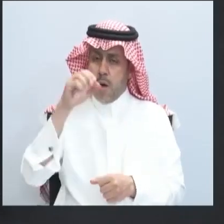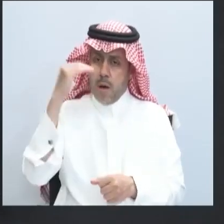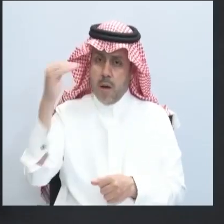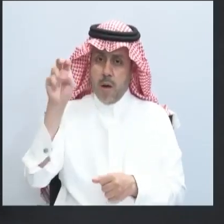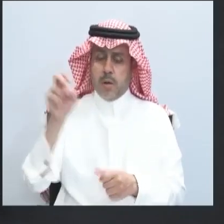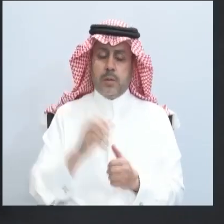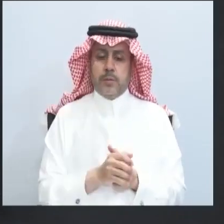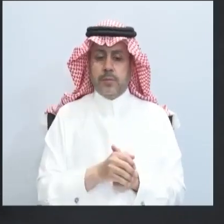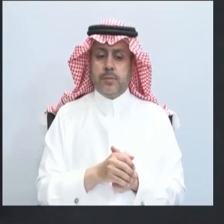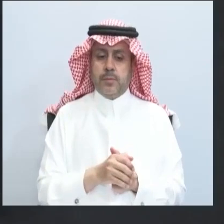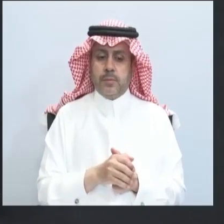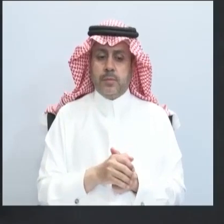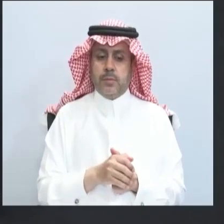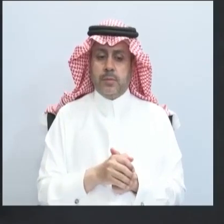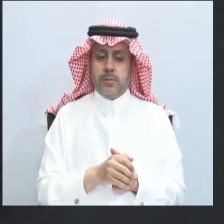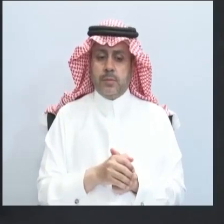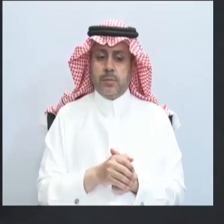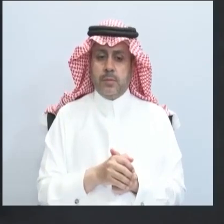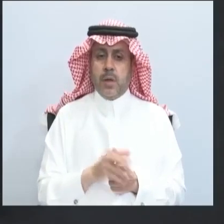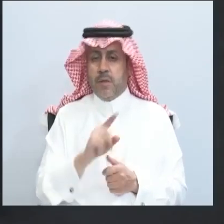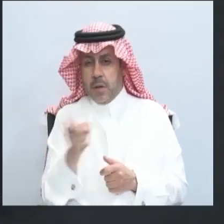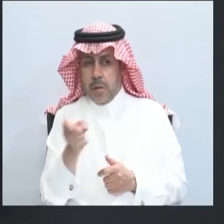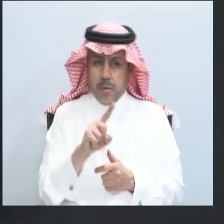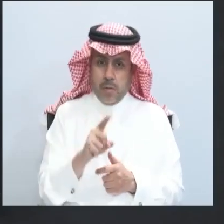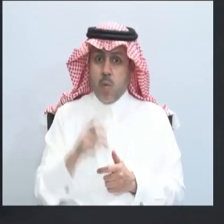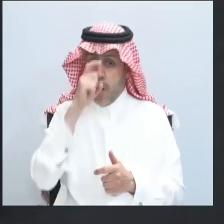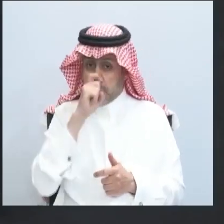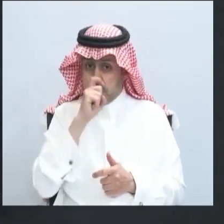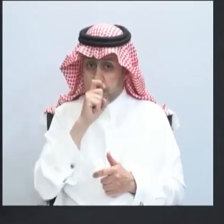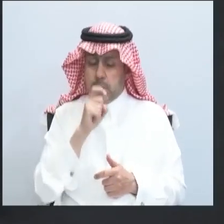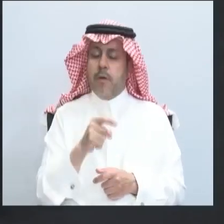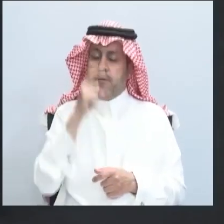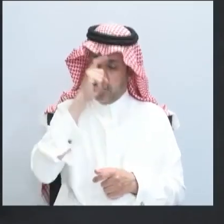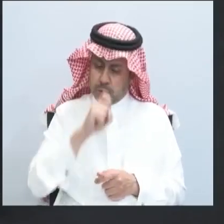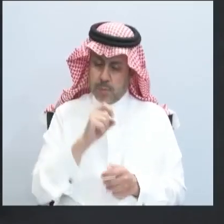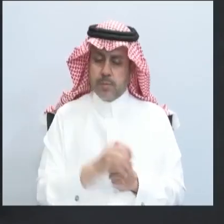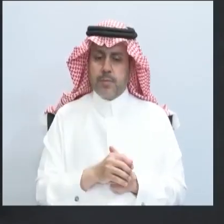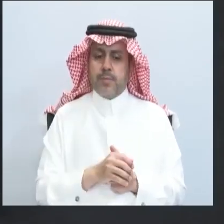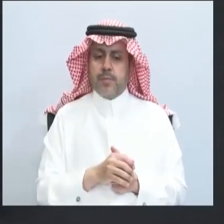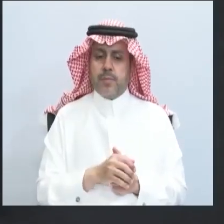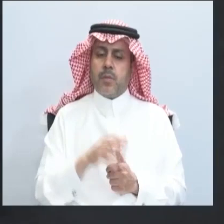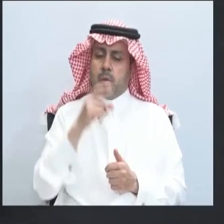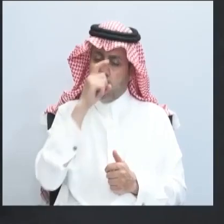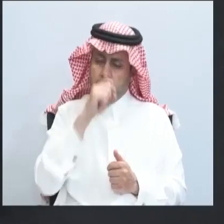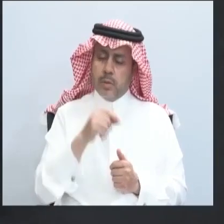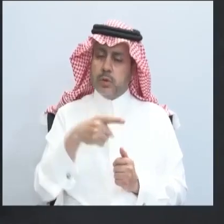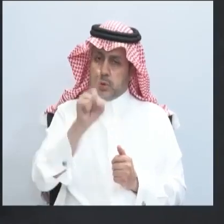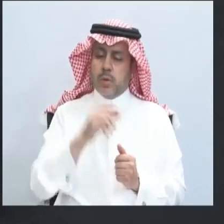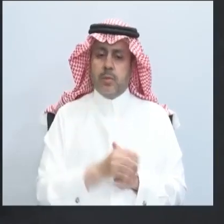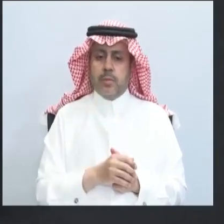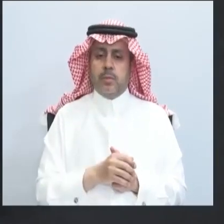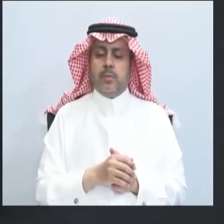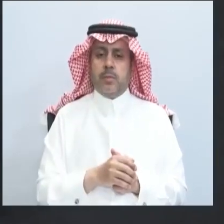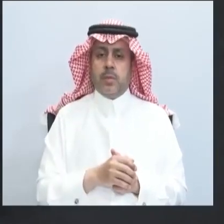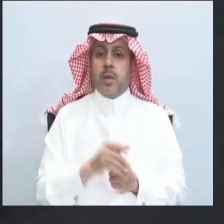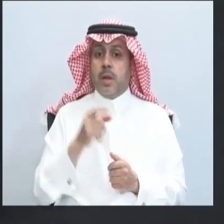هناك لفته الى ماذا هل لك في خيار او يكون امر في شبه الزام وفقتم احسنتم في شبه الزام